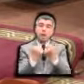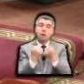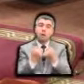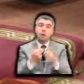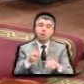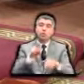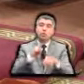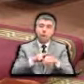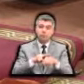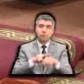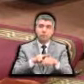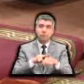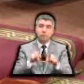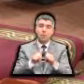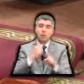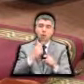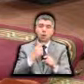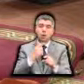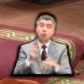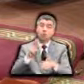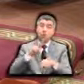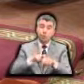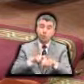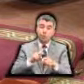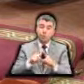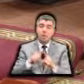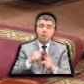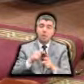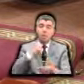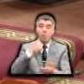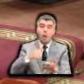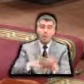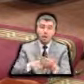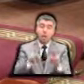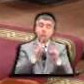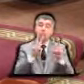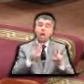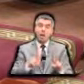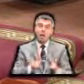ما يعطي الحق باش يضرب القائد، والقائد تضرب في دار الشاوي وعنده شهاده طبيه ديال العجز